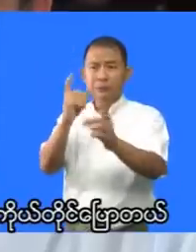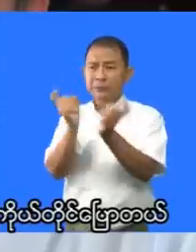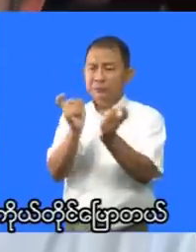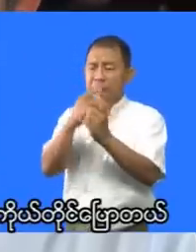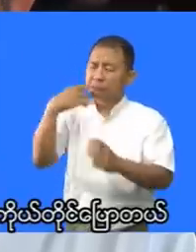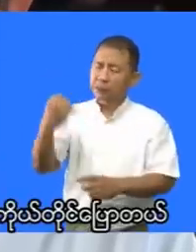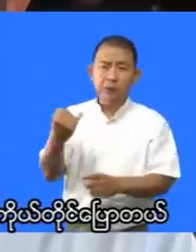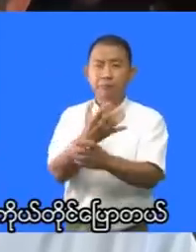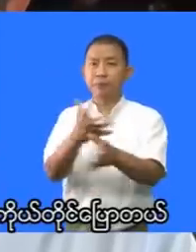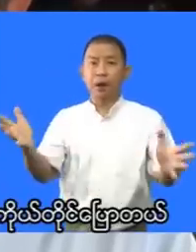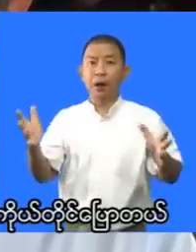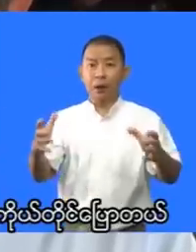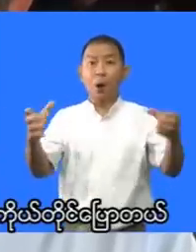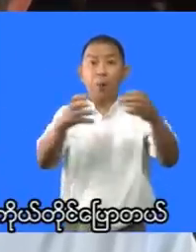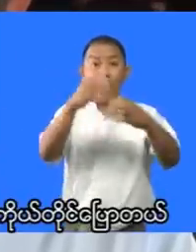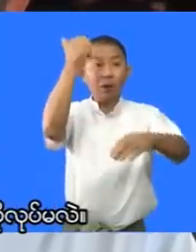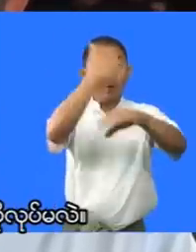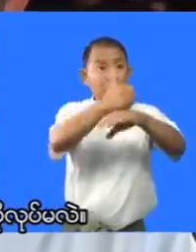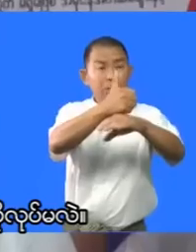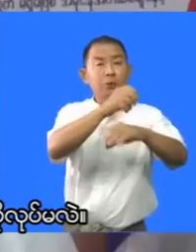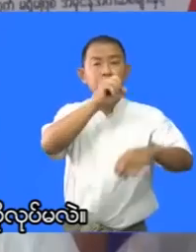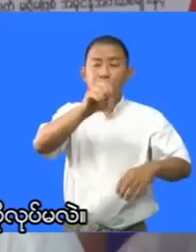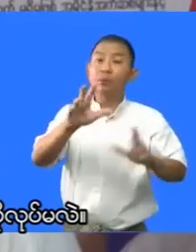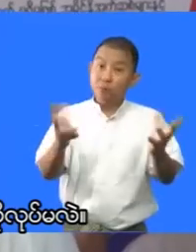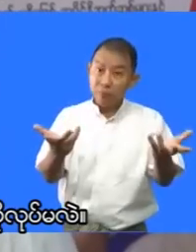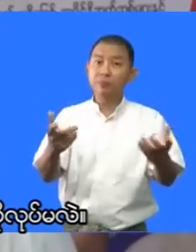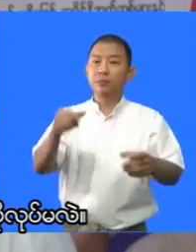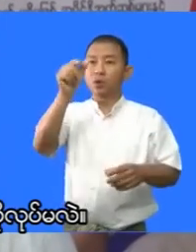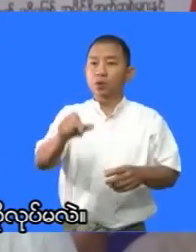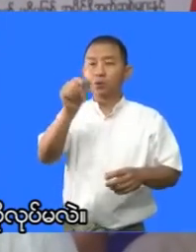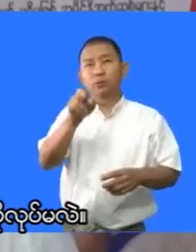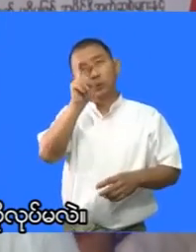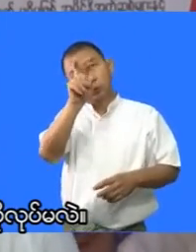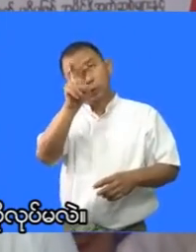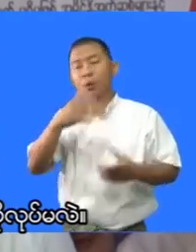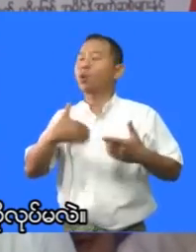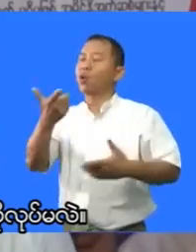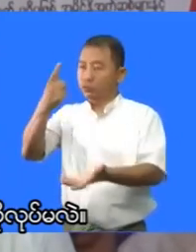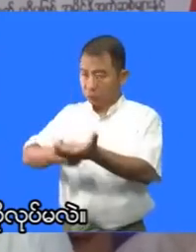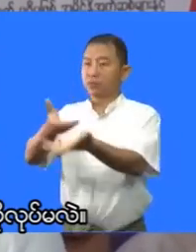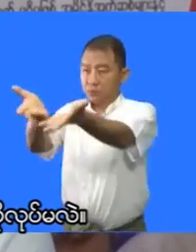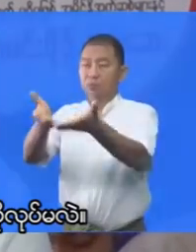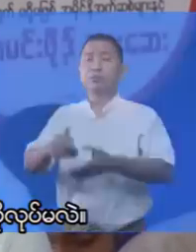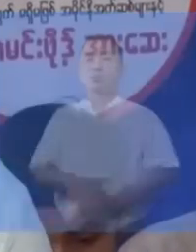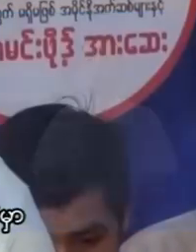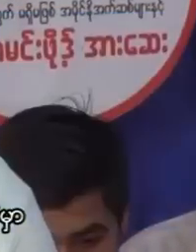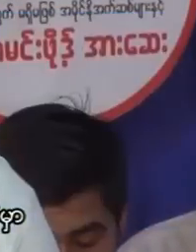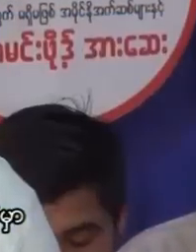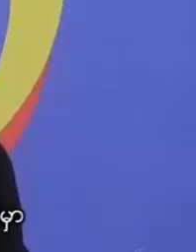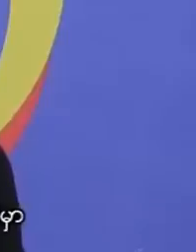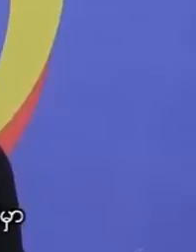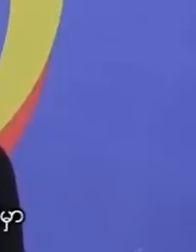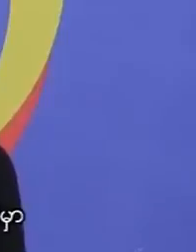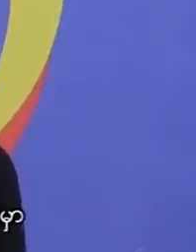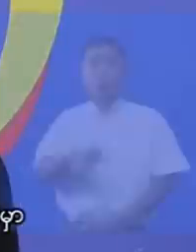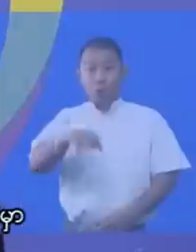ဘလို့ဒီဟာကိုကျွန်တော်တို့ကြော်ရမ်းလဲဥက္ခရကိုယ်တိုင်ပြောတယ်ပြိတက်ဒီအဆုံးပြတ်ပဲတဲ့ကဲပြေးတဲ့ဒီအဆုံးပြပဲဆိုတော့ကျွန်တော်ဘယ်လိုလုပ်လဲ ဟုတ်ကဲ့